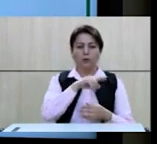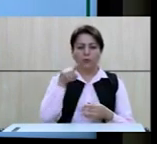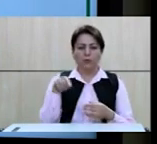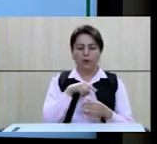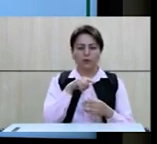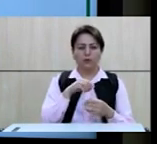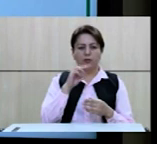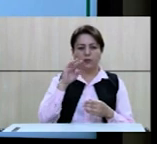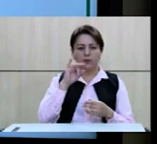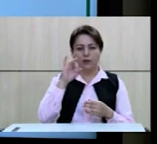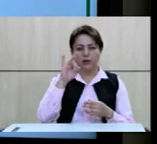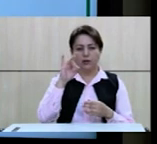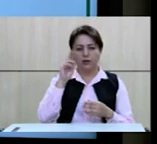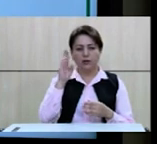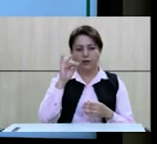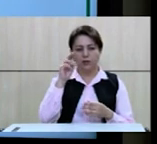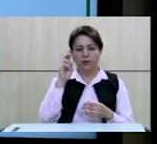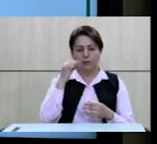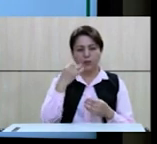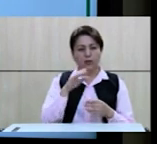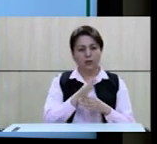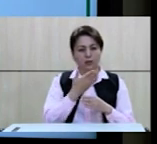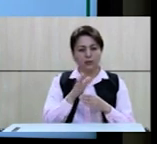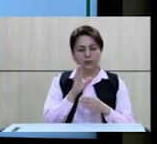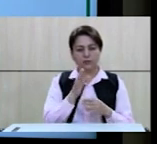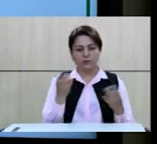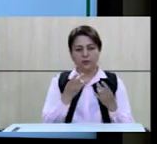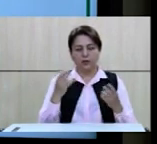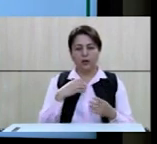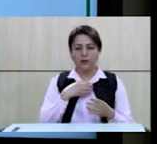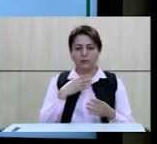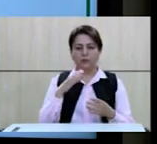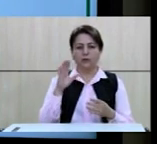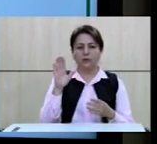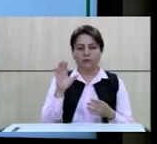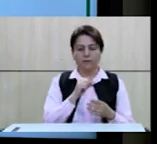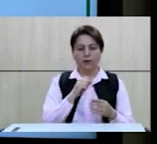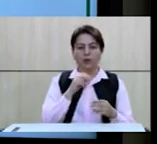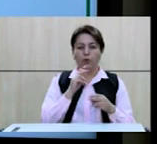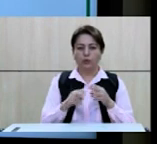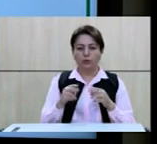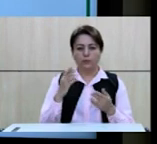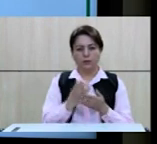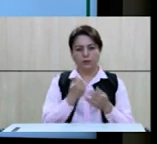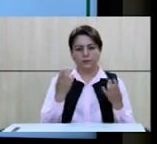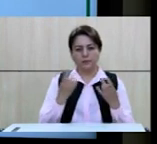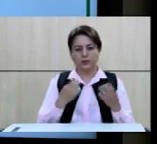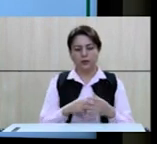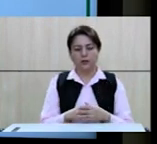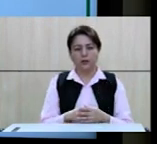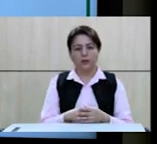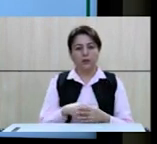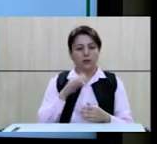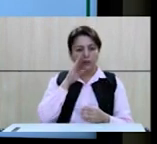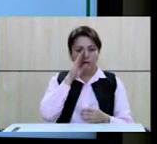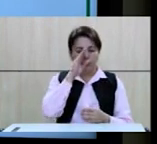qismlarga ajratishimiz kerak. Ya'ni asos va qo'shimchalarini aniqlab olishimiz kerak.